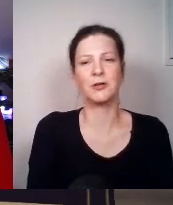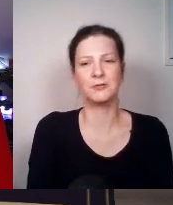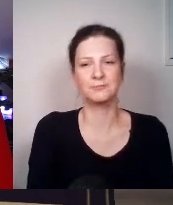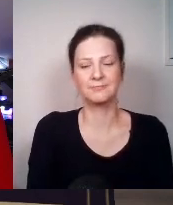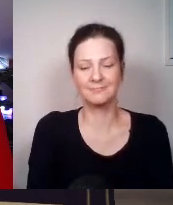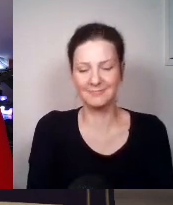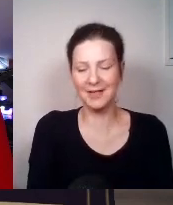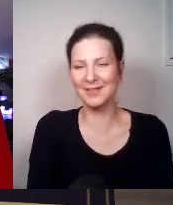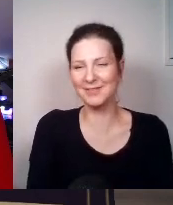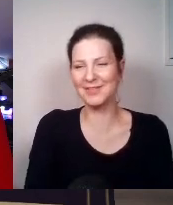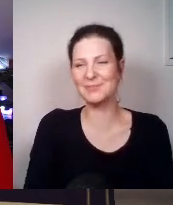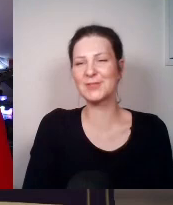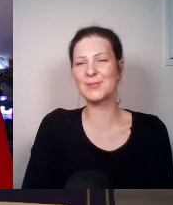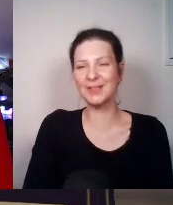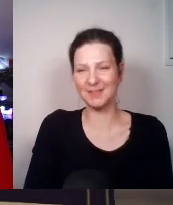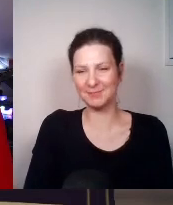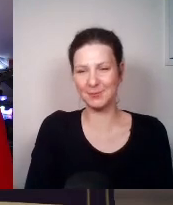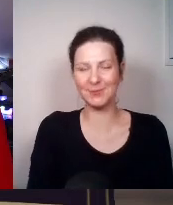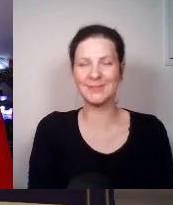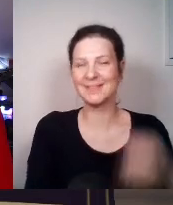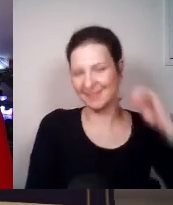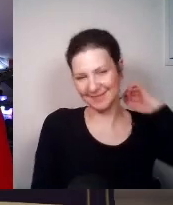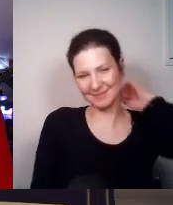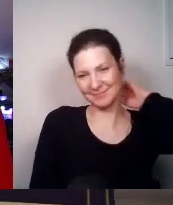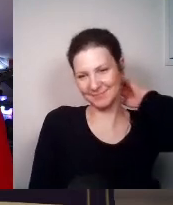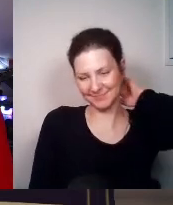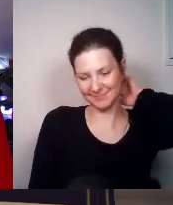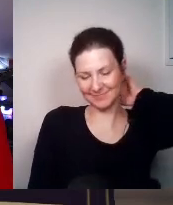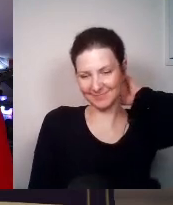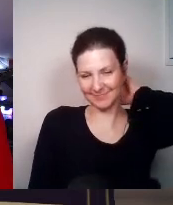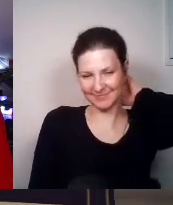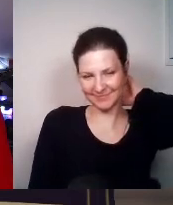Das ist mir egal. Was würdest du denn nehmen wollen?